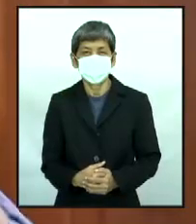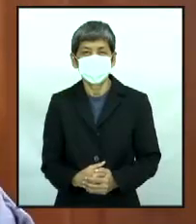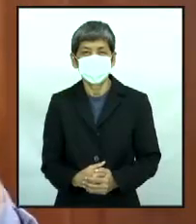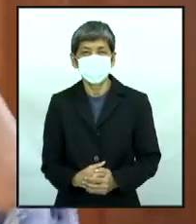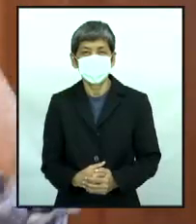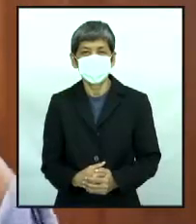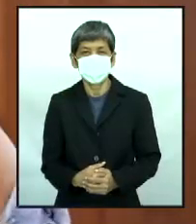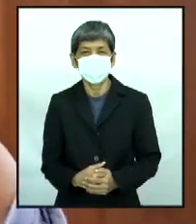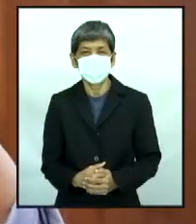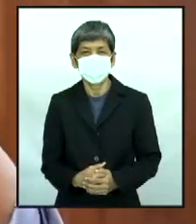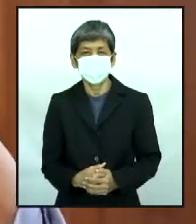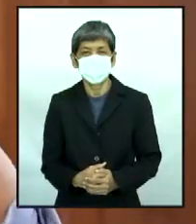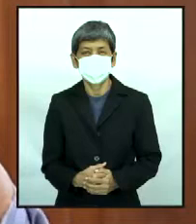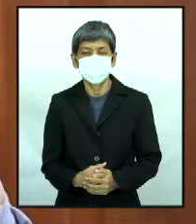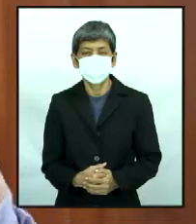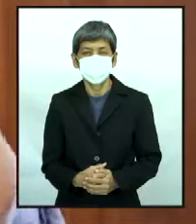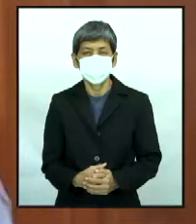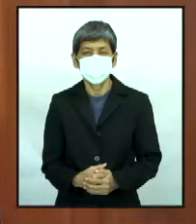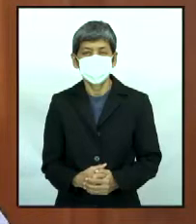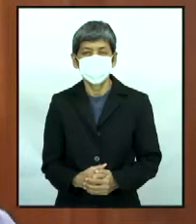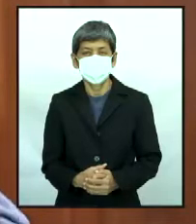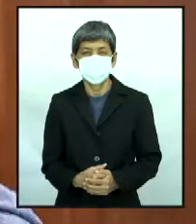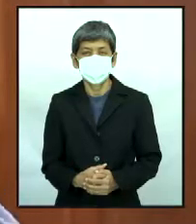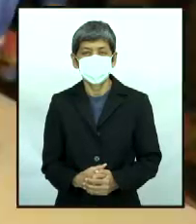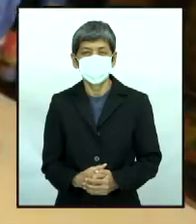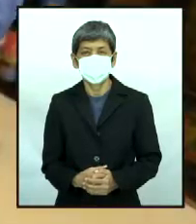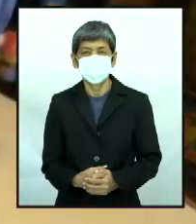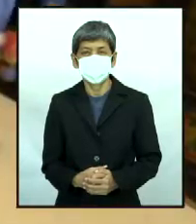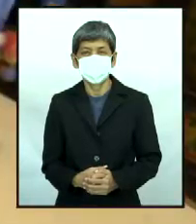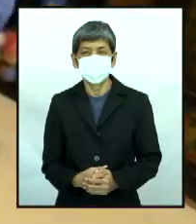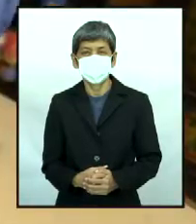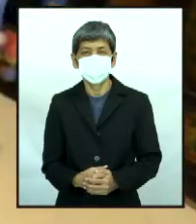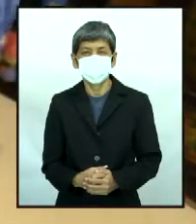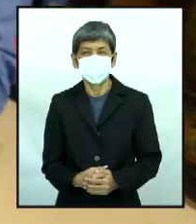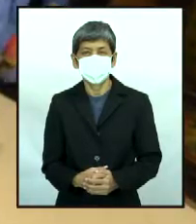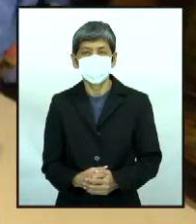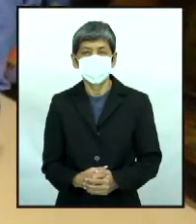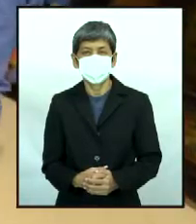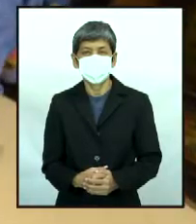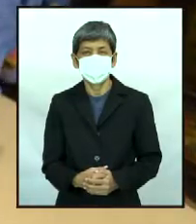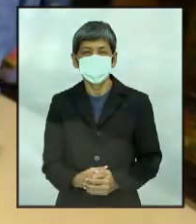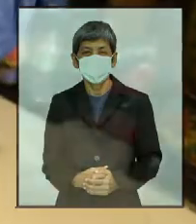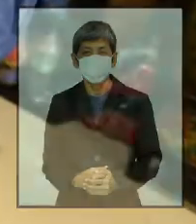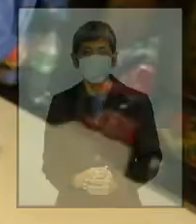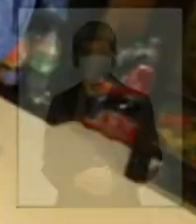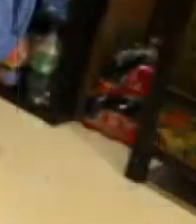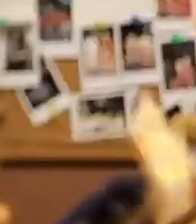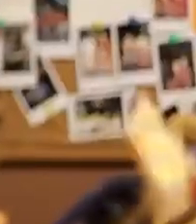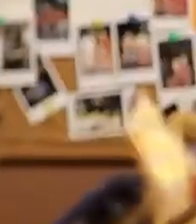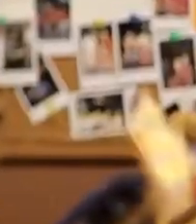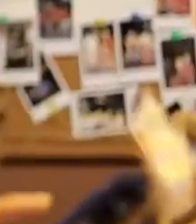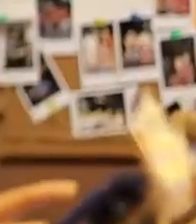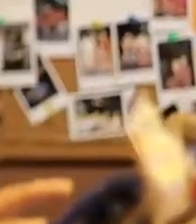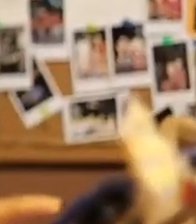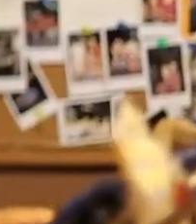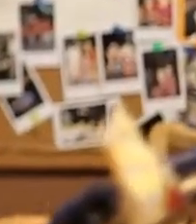านอยู่สองคนสบายดีผมรักป้าจูเหมือนพ่อแม่เลยครับผมแล้วก็ผมชอบร้านกาแฟที่นี่ครับ